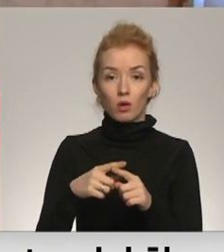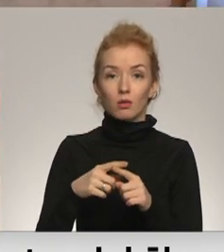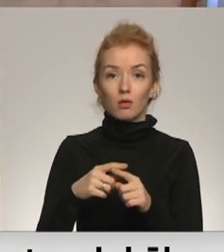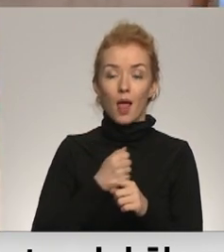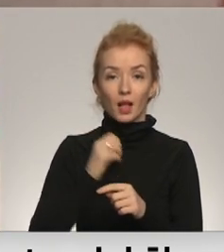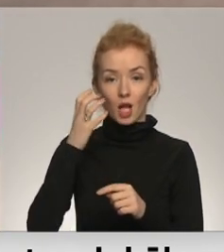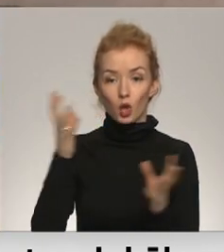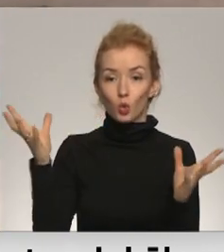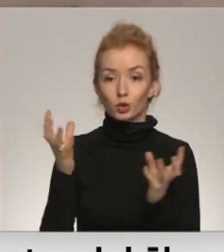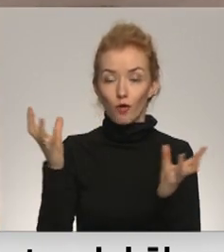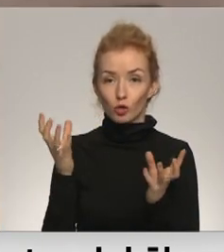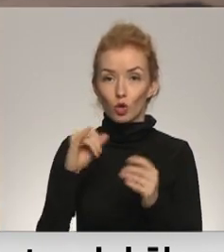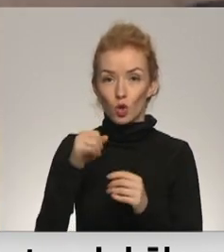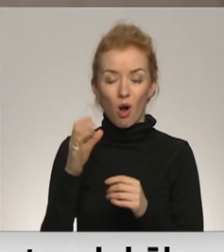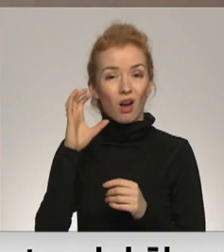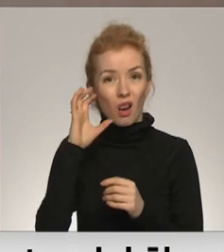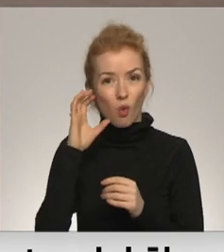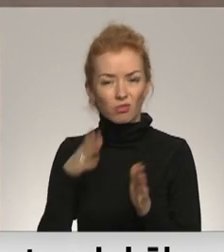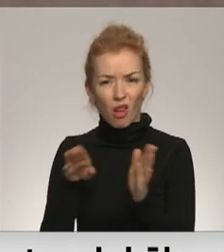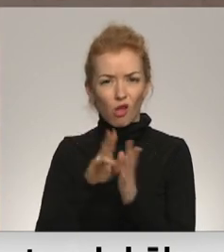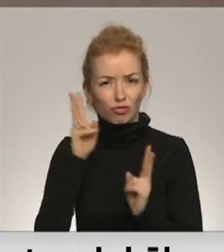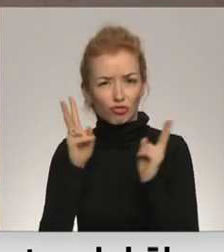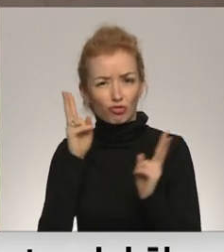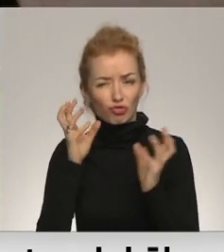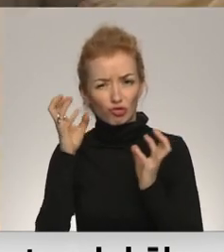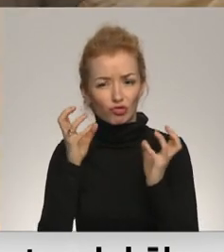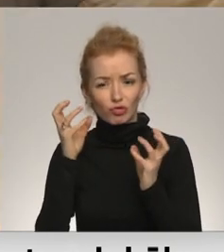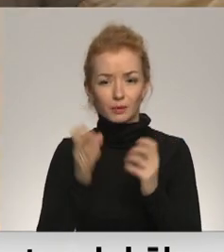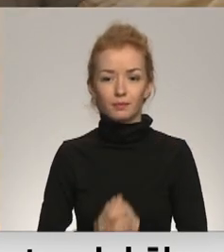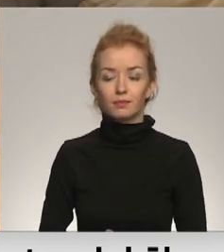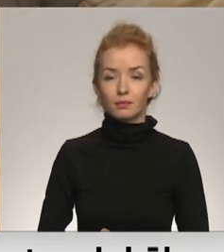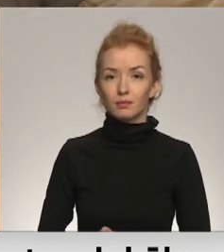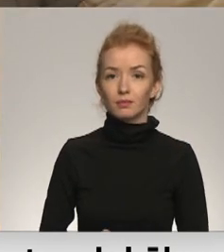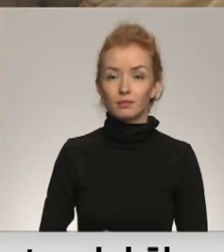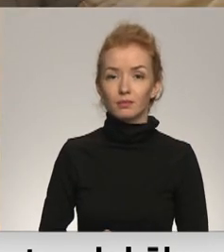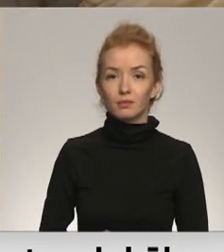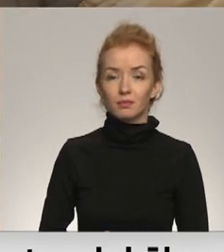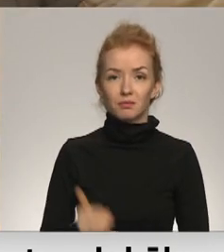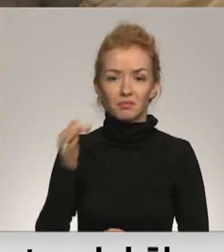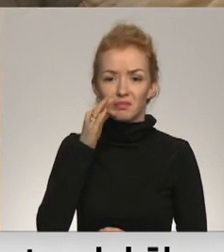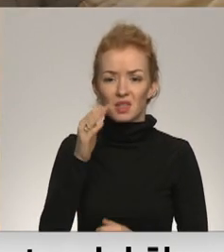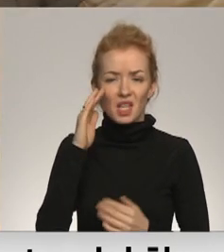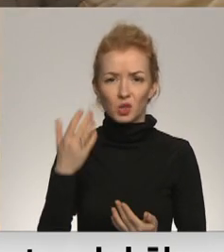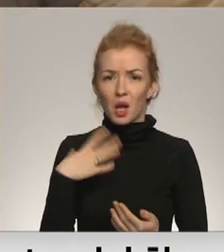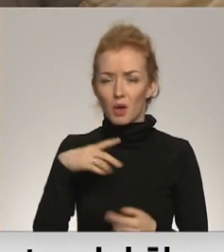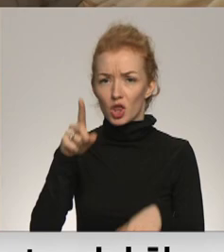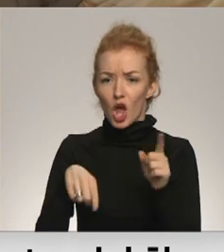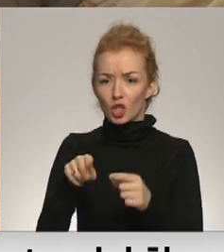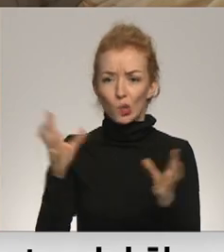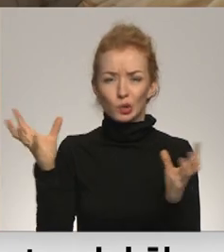ko neretinākas klausīties nepatīkamas čarkstoņas pavadījumā. Kaut kas tu traucies, nezinu, kas uz